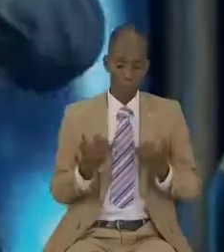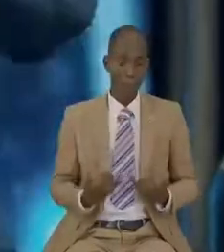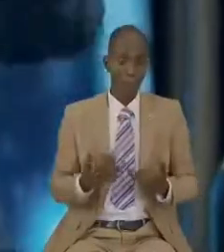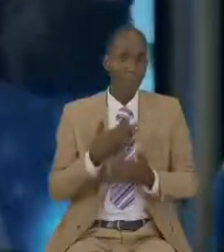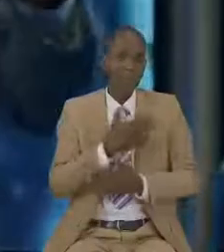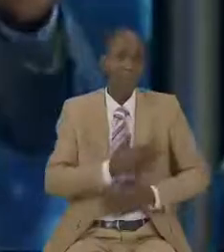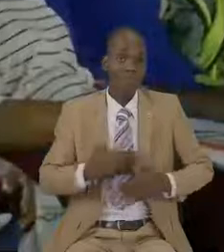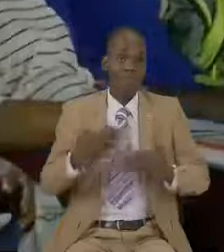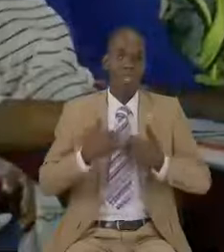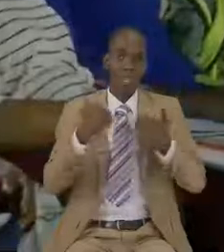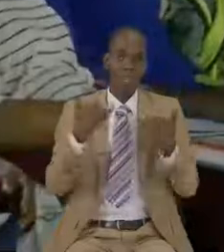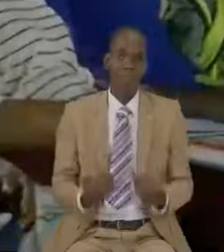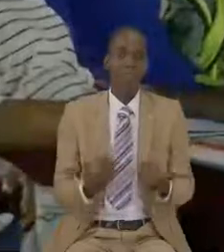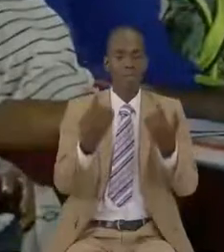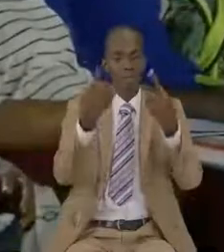présente est venue.